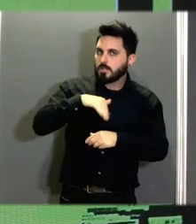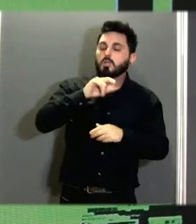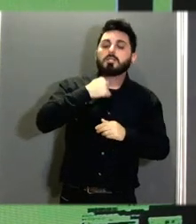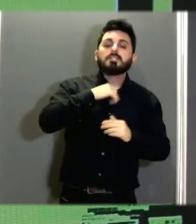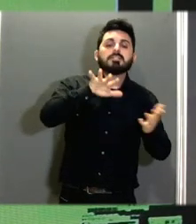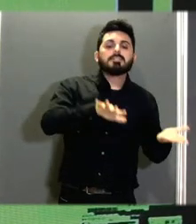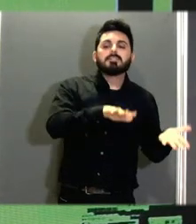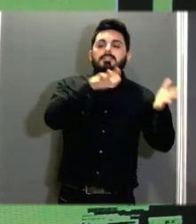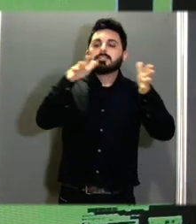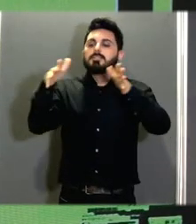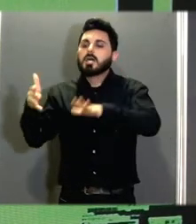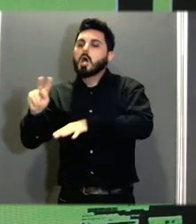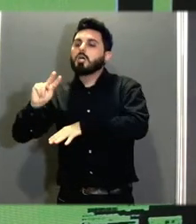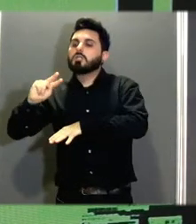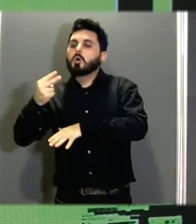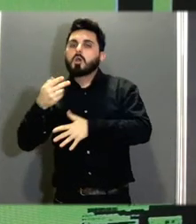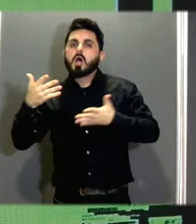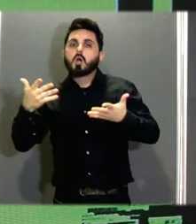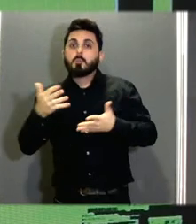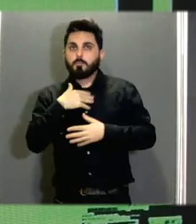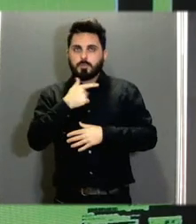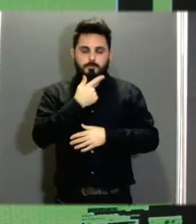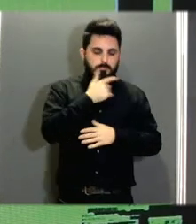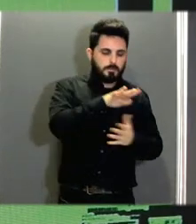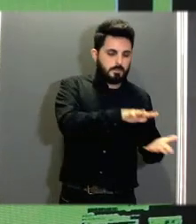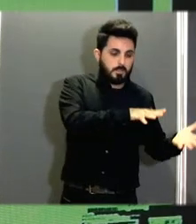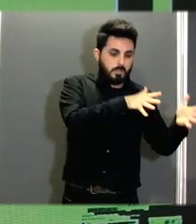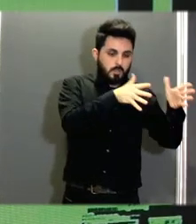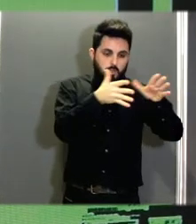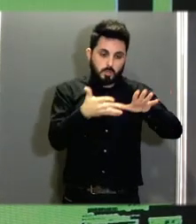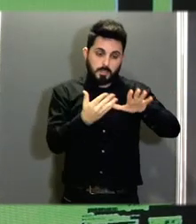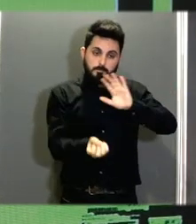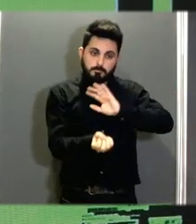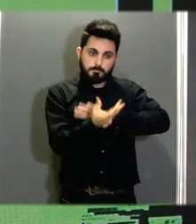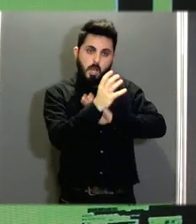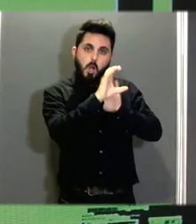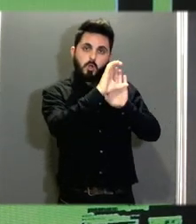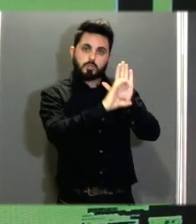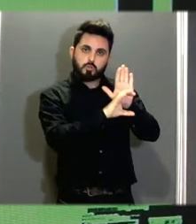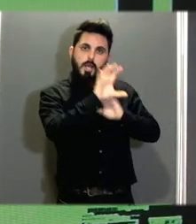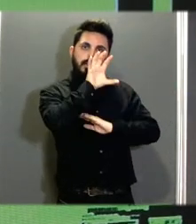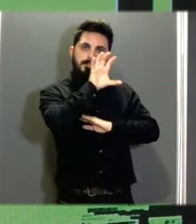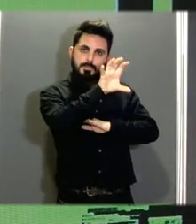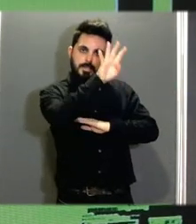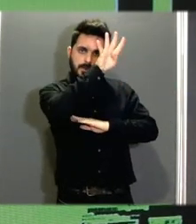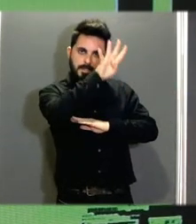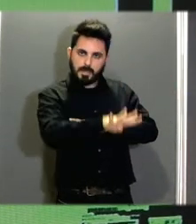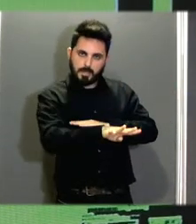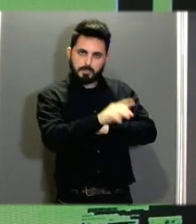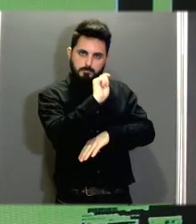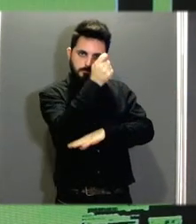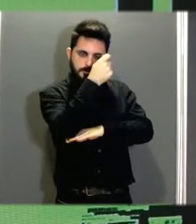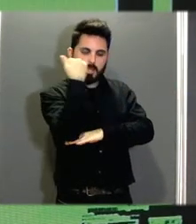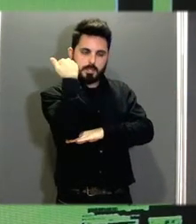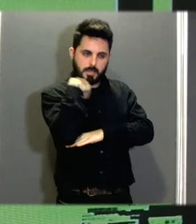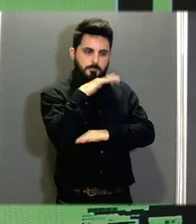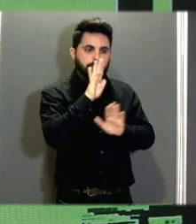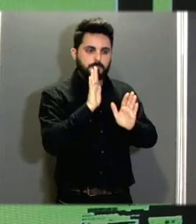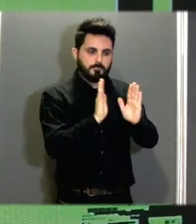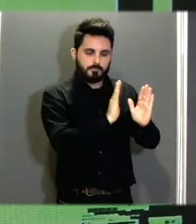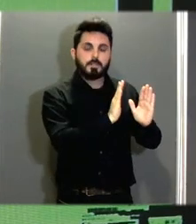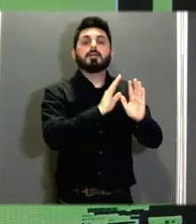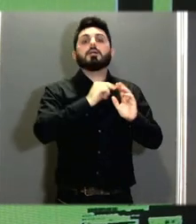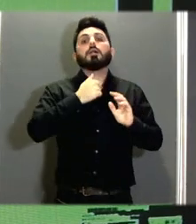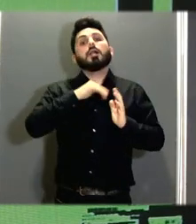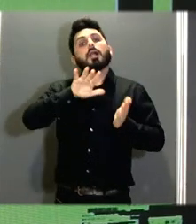seria fins a la Constitució i la consolidació de l'Estat, ja som un estat, una segona transició que ens portaria